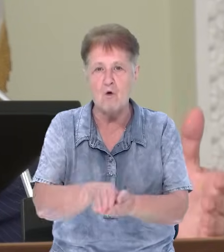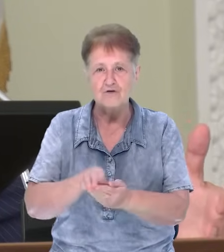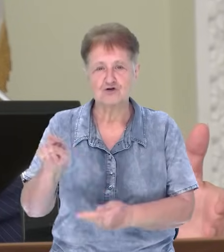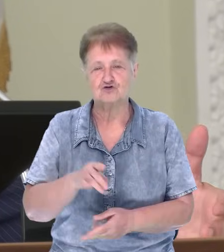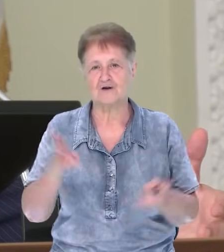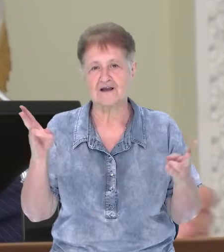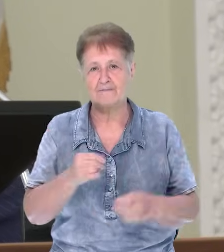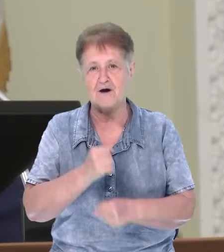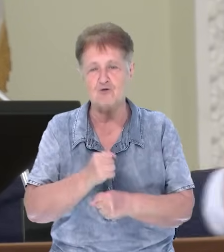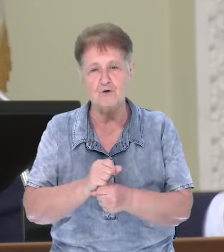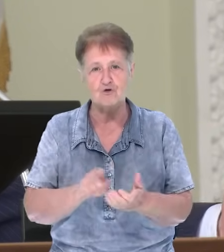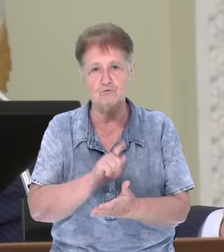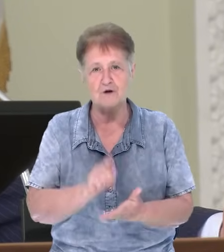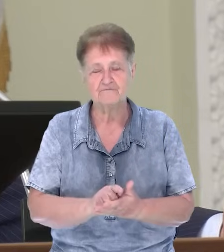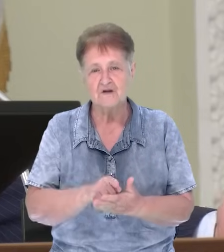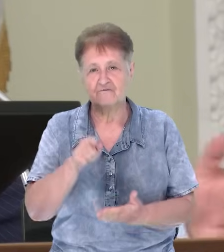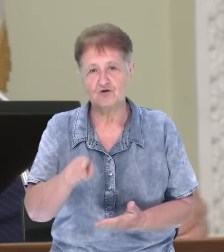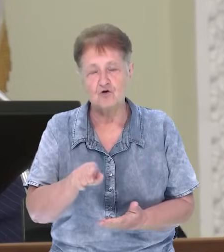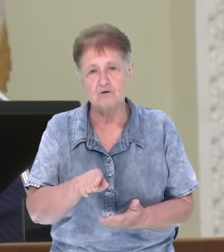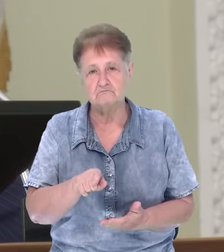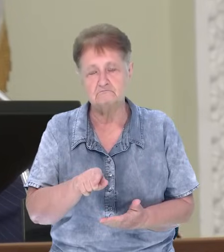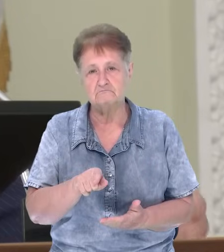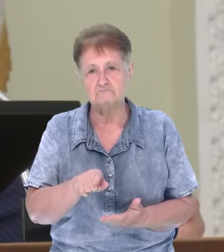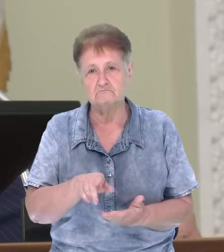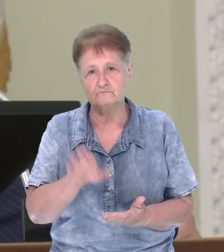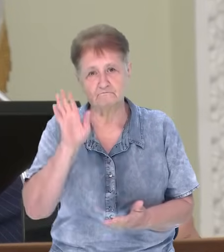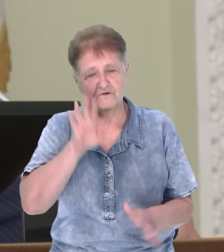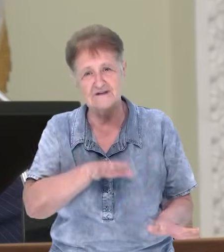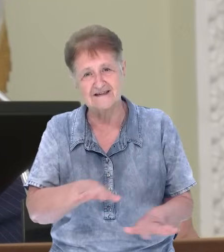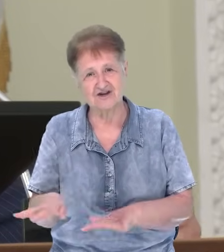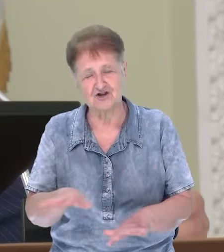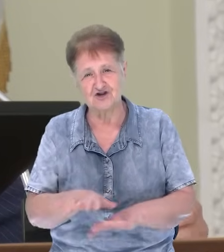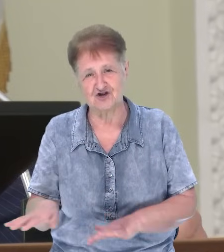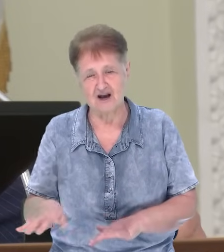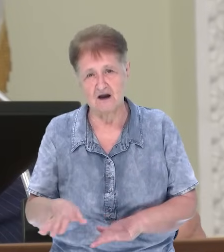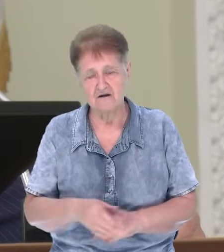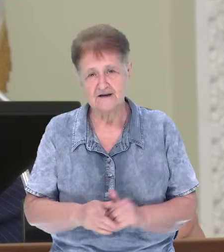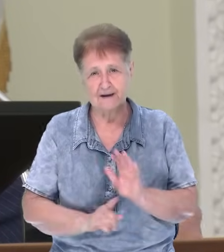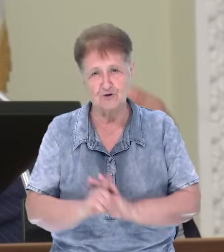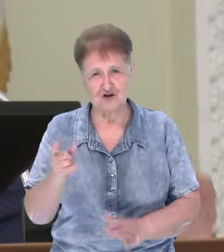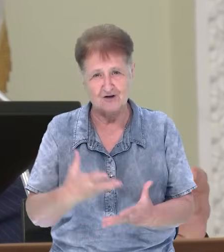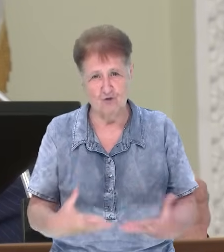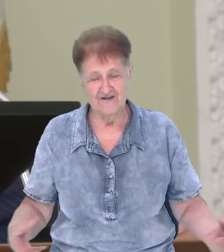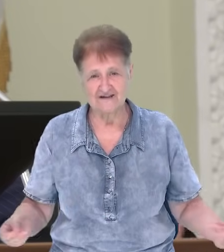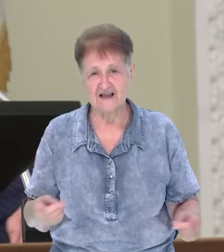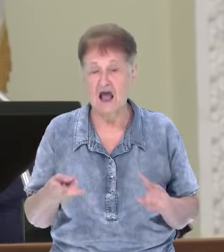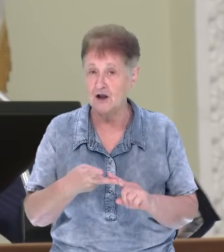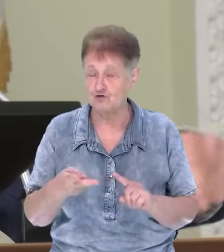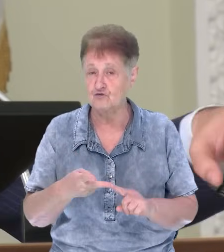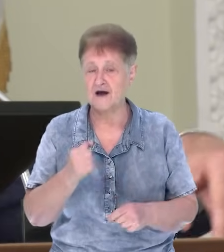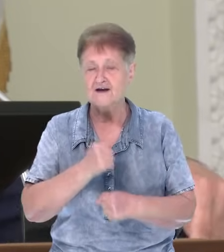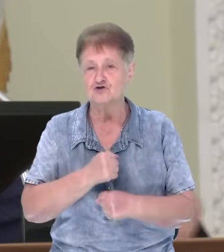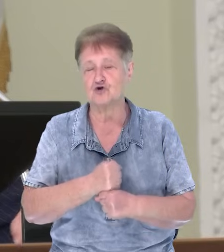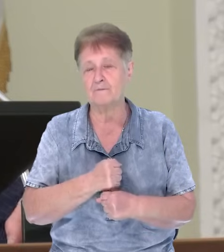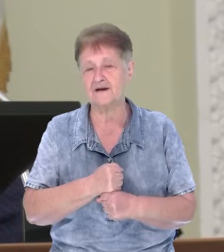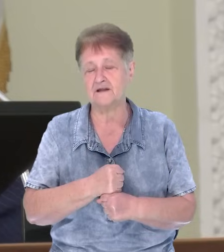треба робити обов'язково, тому що воно тече, вибачаюся. Коли дощі особливо йдуть, і на початку весни. І друге, це зробити